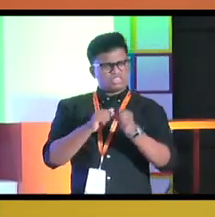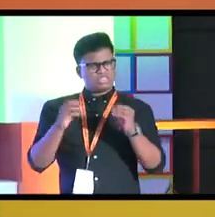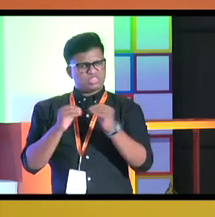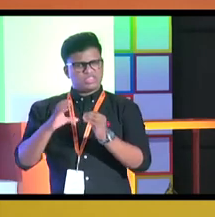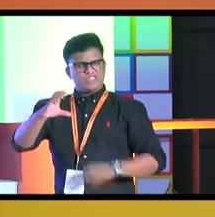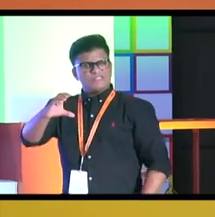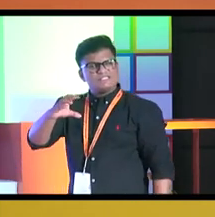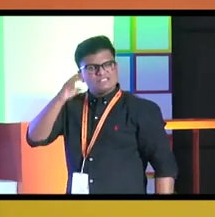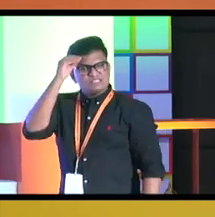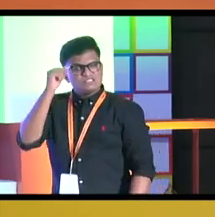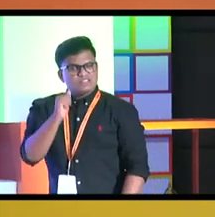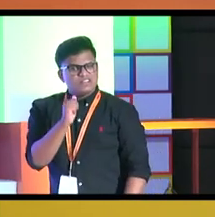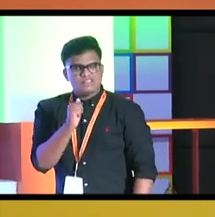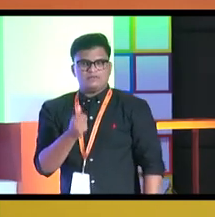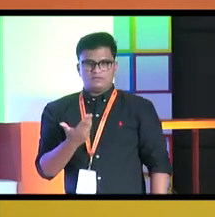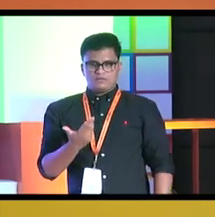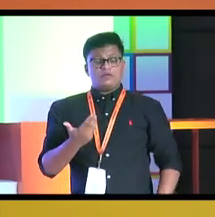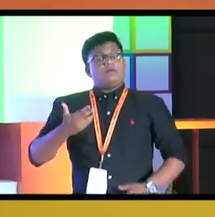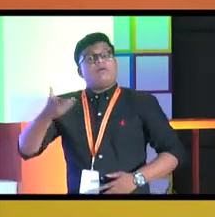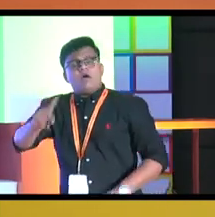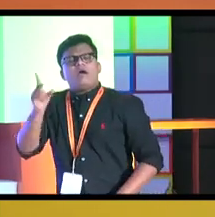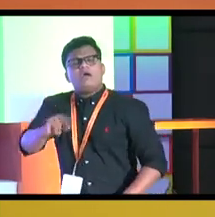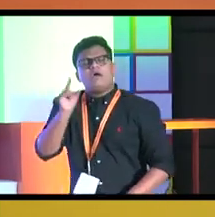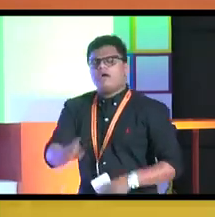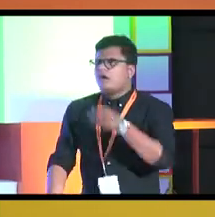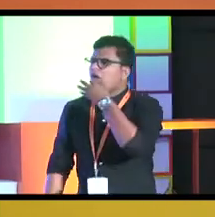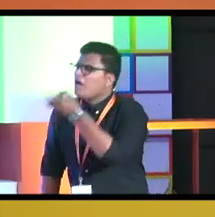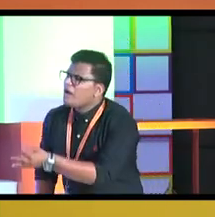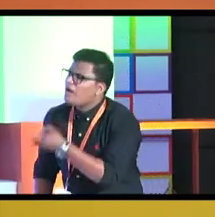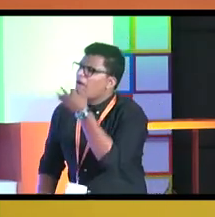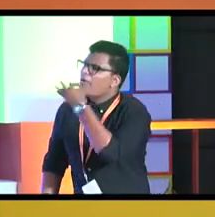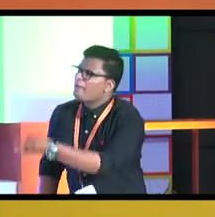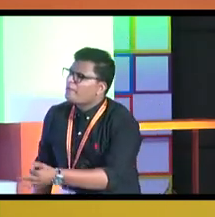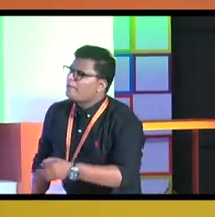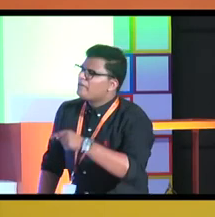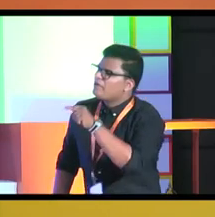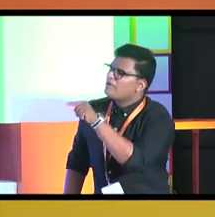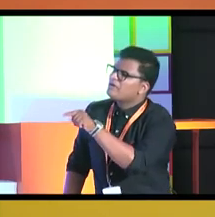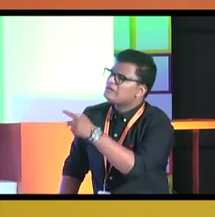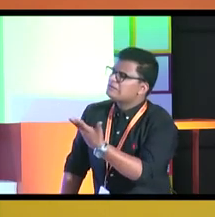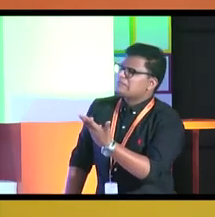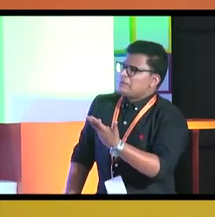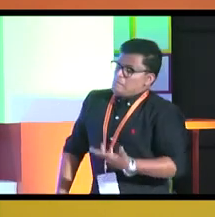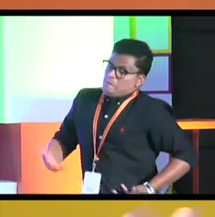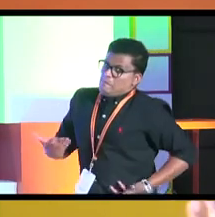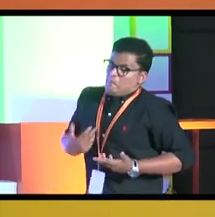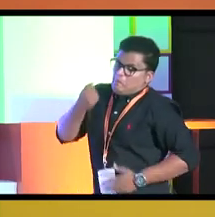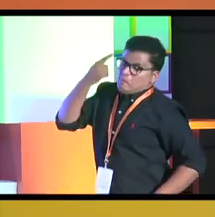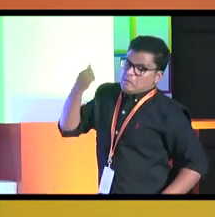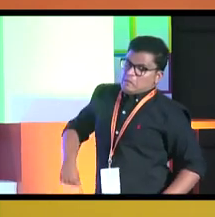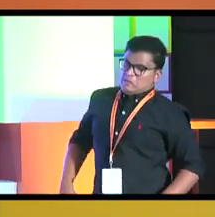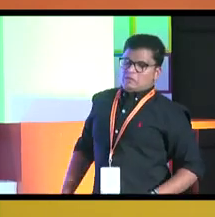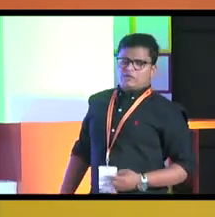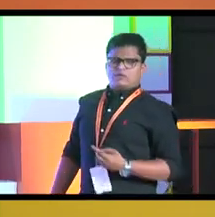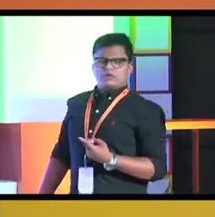कैसे. और मैं उससे बार बार पूछती रही ये सोचकर कि शायद मुझे समझने में गलती हो रही है या शायद उसे